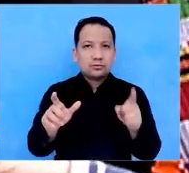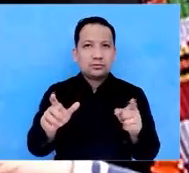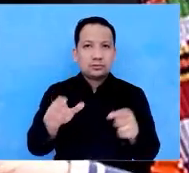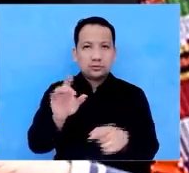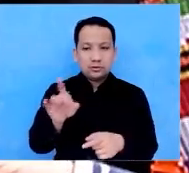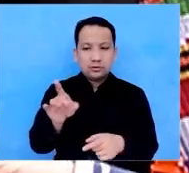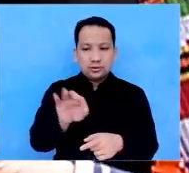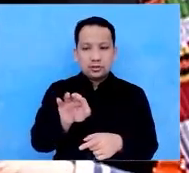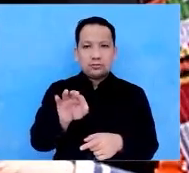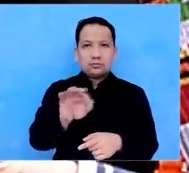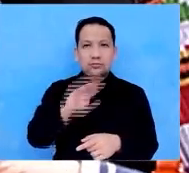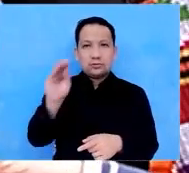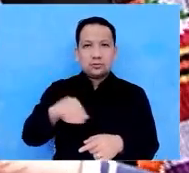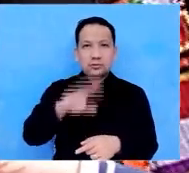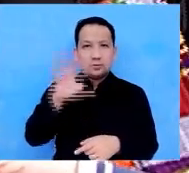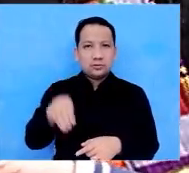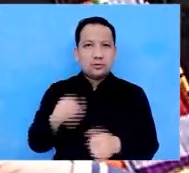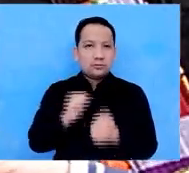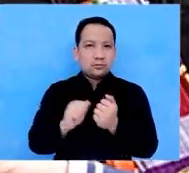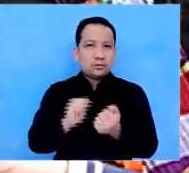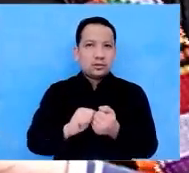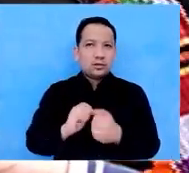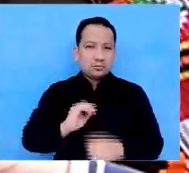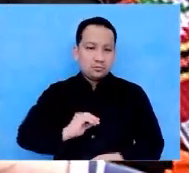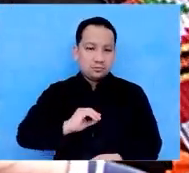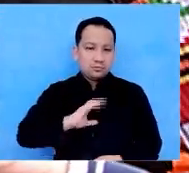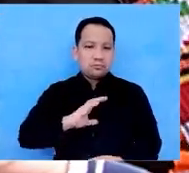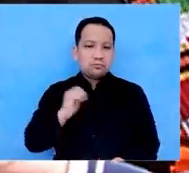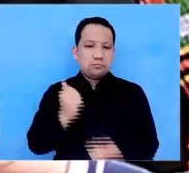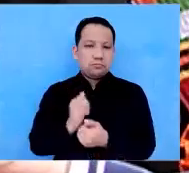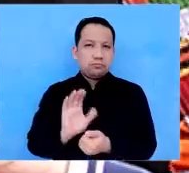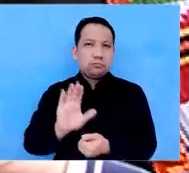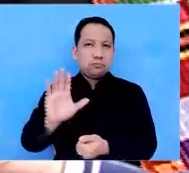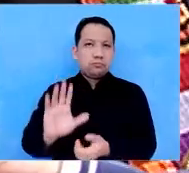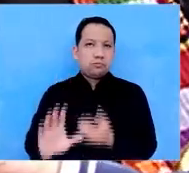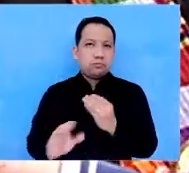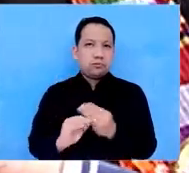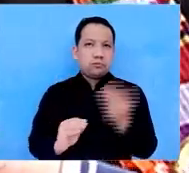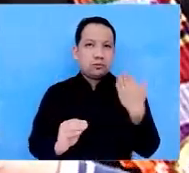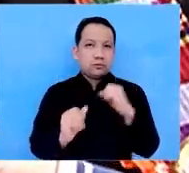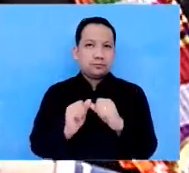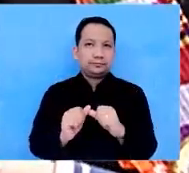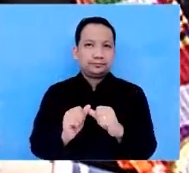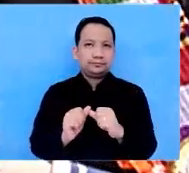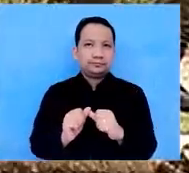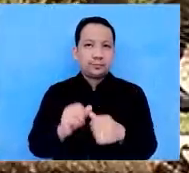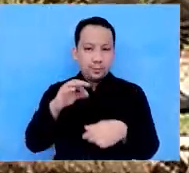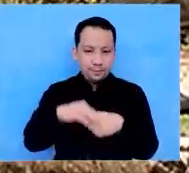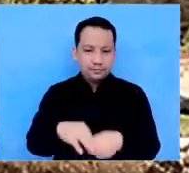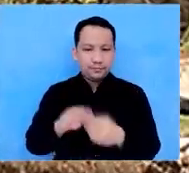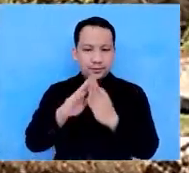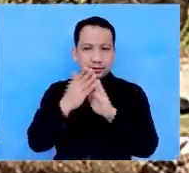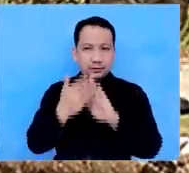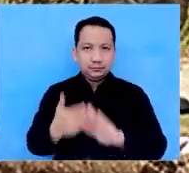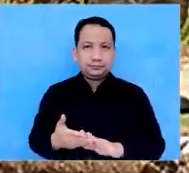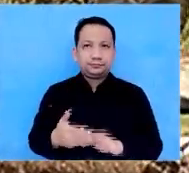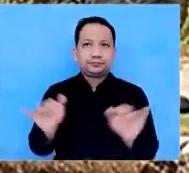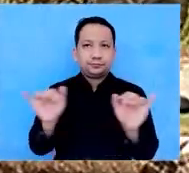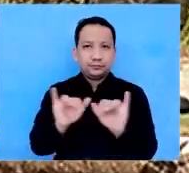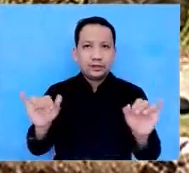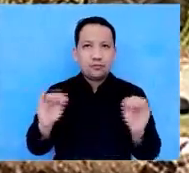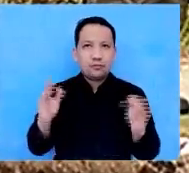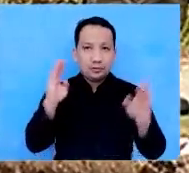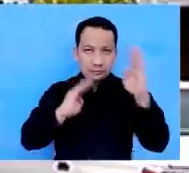ang bumoto. Isa lang ang ibig sabihin, may kumpiyansa sila na sila ay makakaboto ng tahimik, at the same time walang